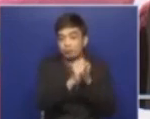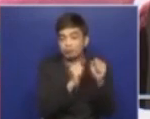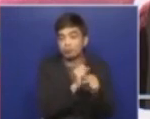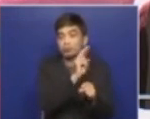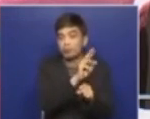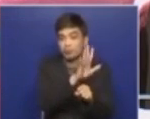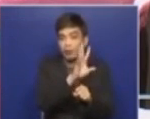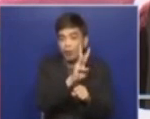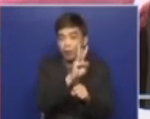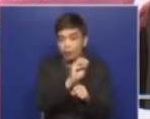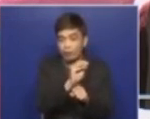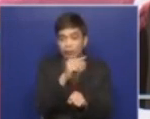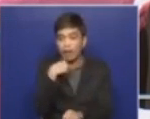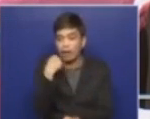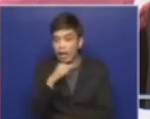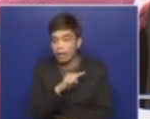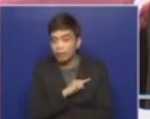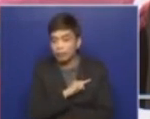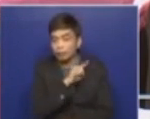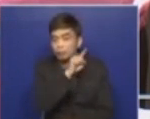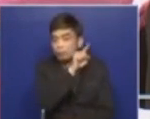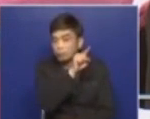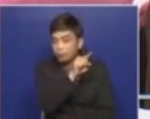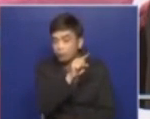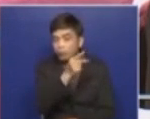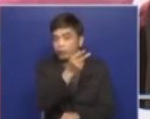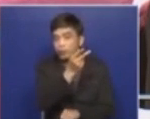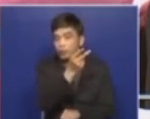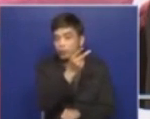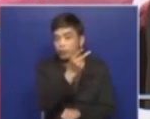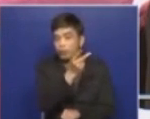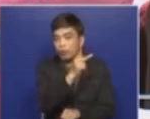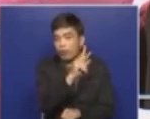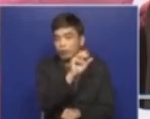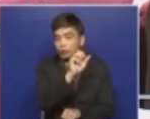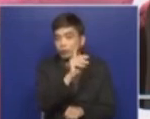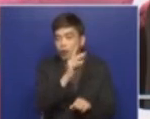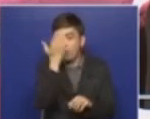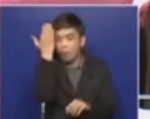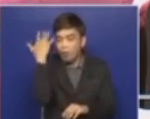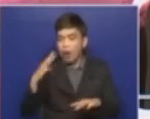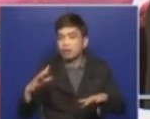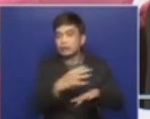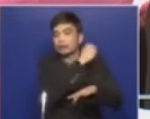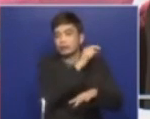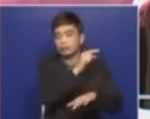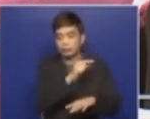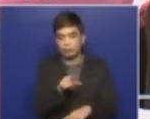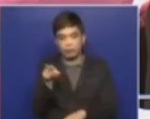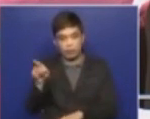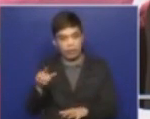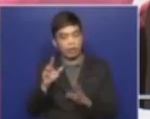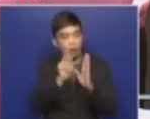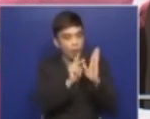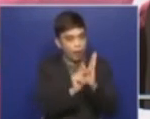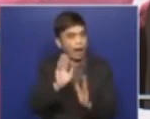มบัติของคณะรัฐประหารและเครือข่ายไม่ใช่สมบัติของประชาชน